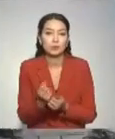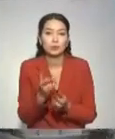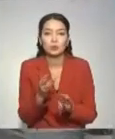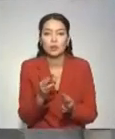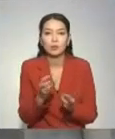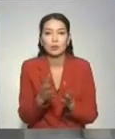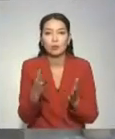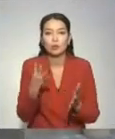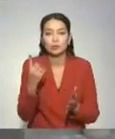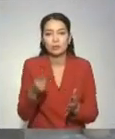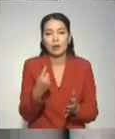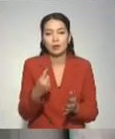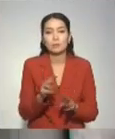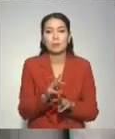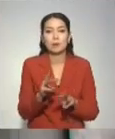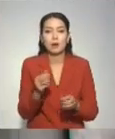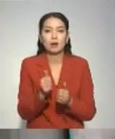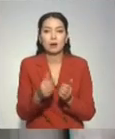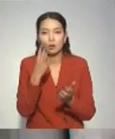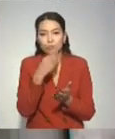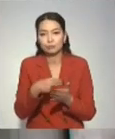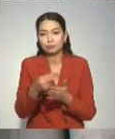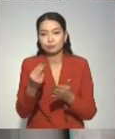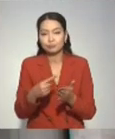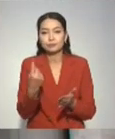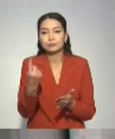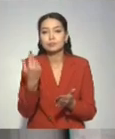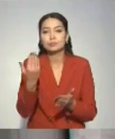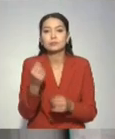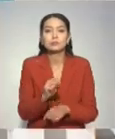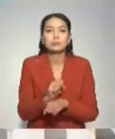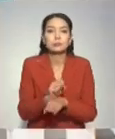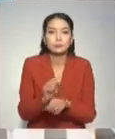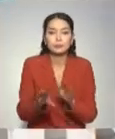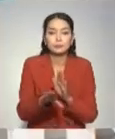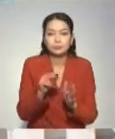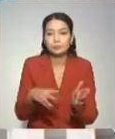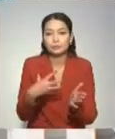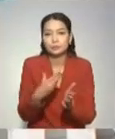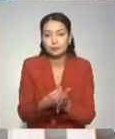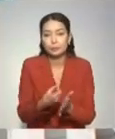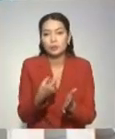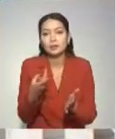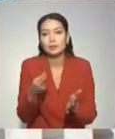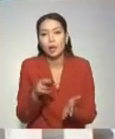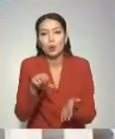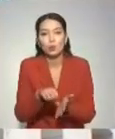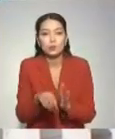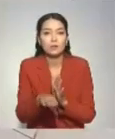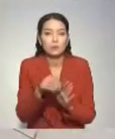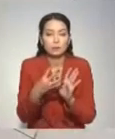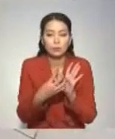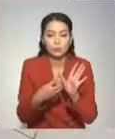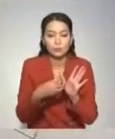маслихата. Каждый может поставить подпись лишь за одного баллотирующегося. Избирательный взнос для участия в выборах – 900 тысяч